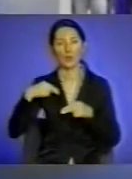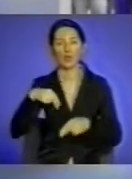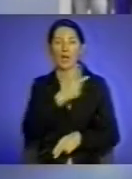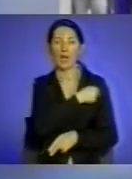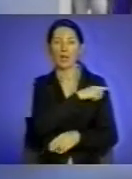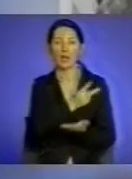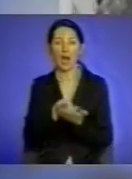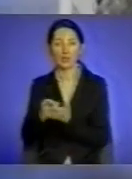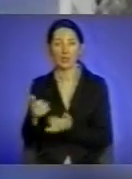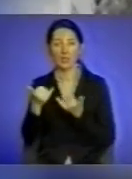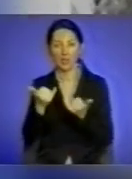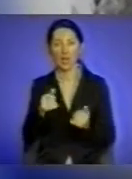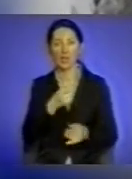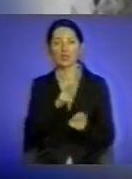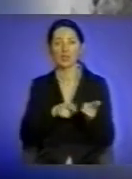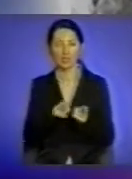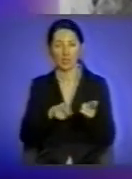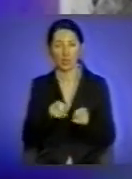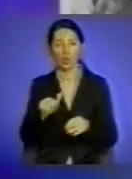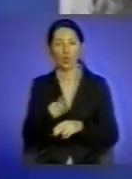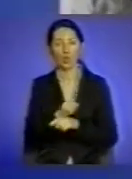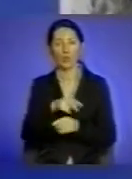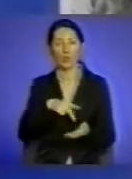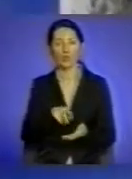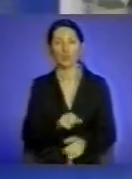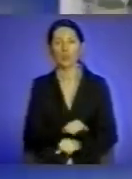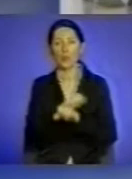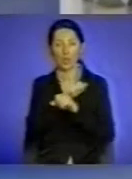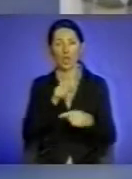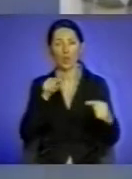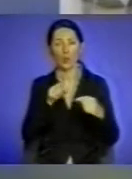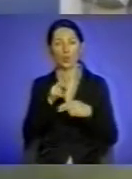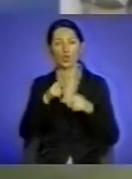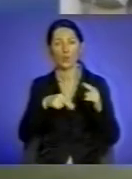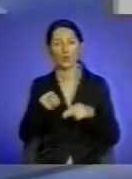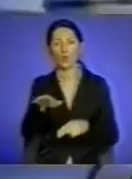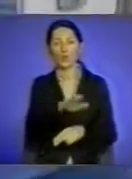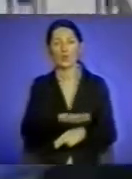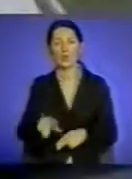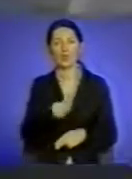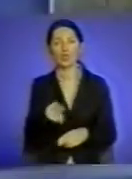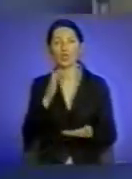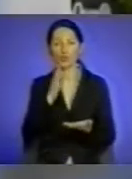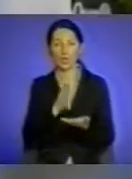для залізничників у Тернополі вийшли на пікет проти забудови території, що належить медичному закладу.